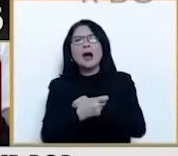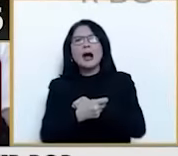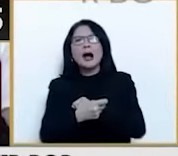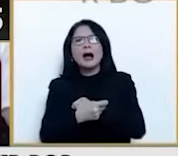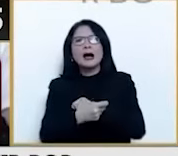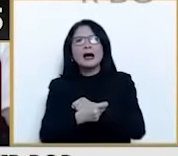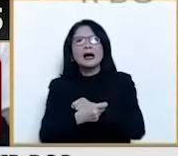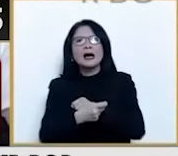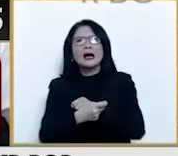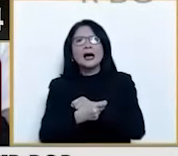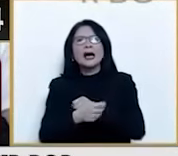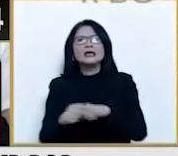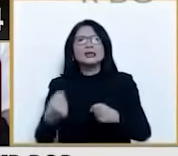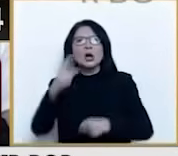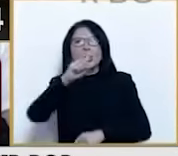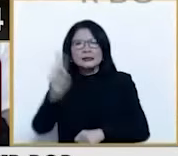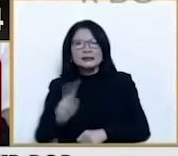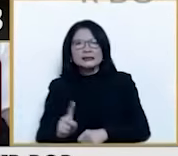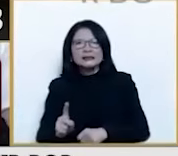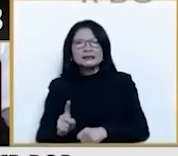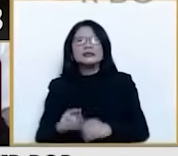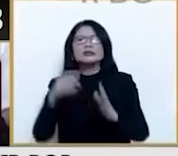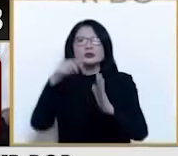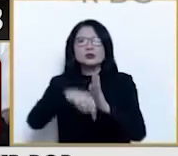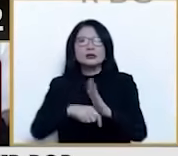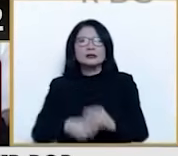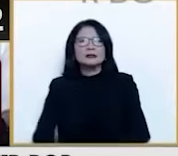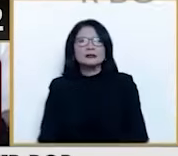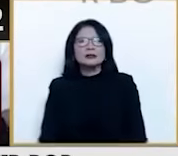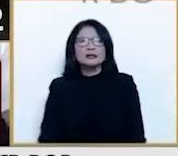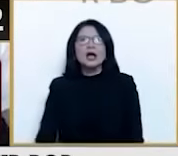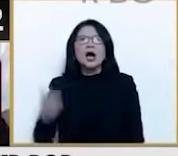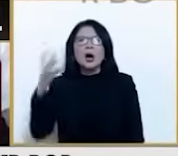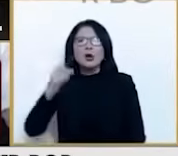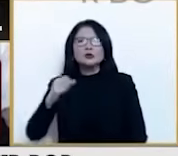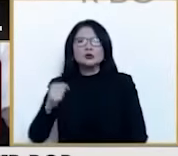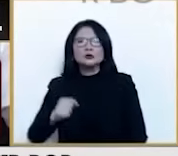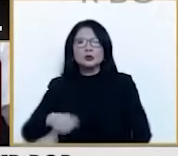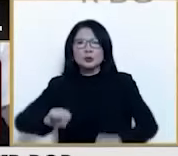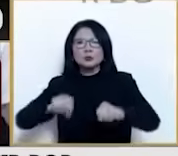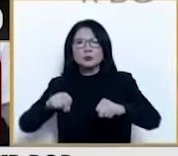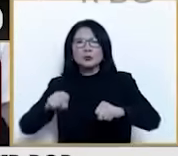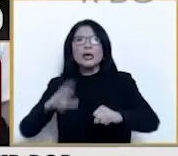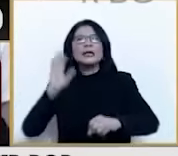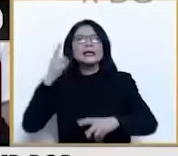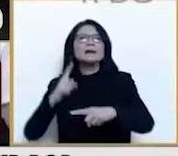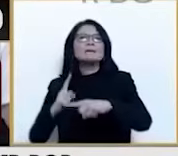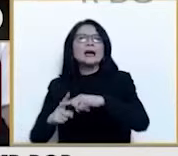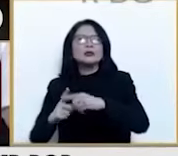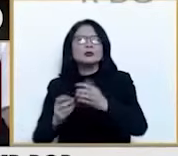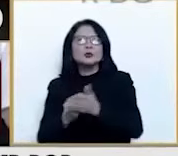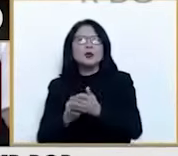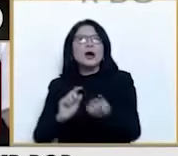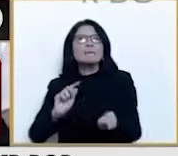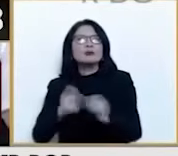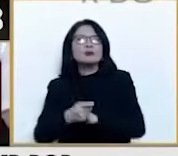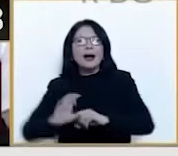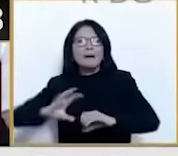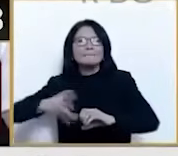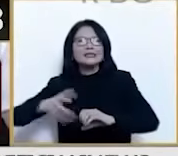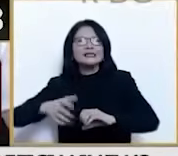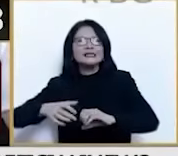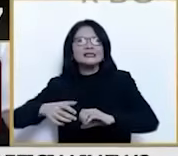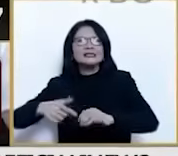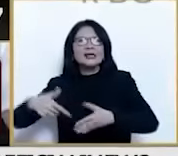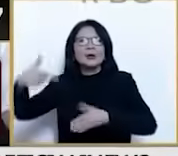motor atau kendaraan listrik kita insentifkan. Ojol-ojol yang 1 juta siliweran akan kita beri insentif mengubah mesin